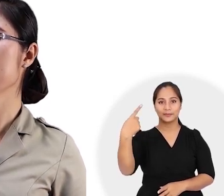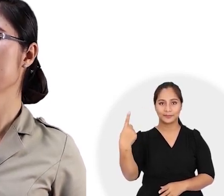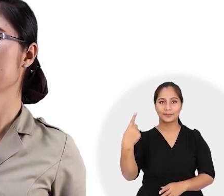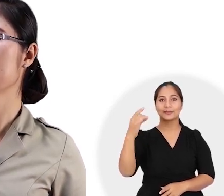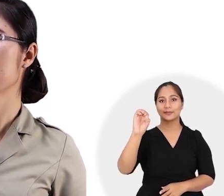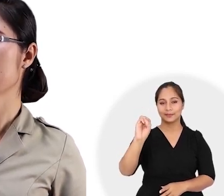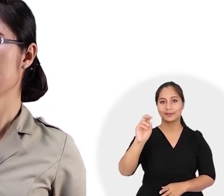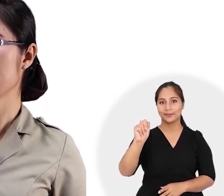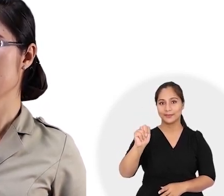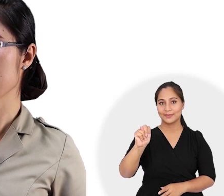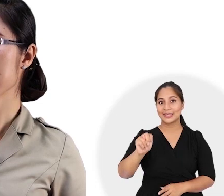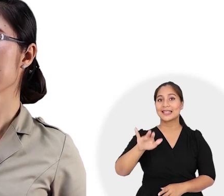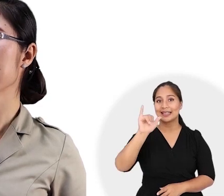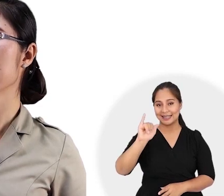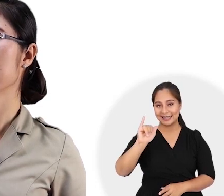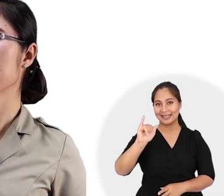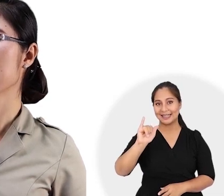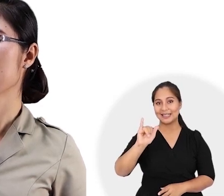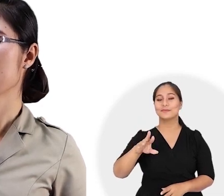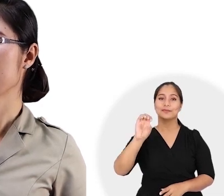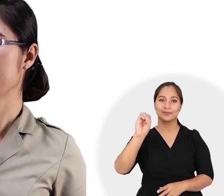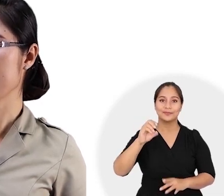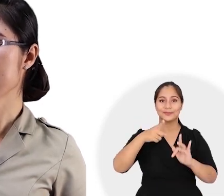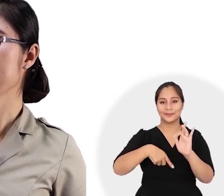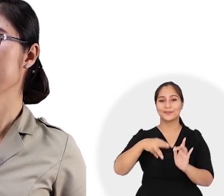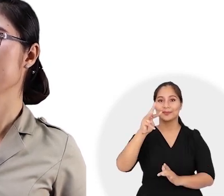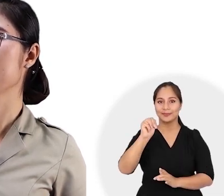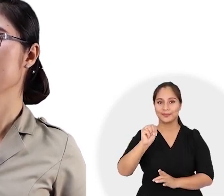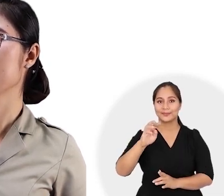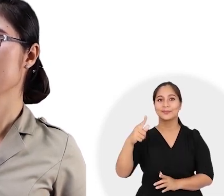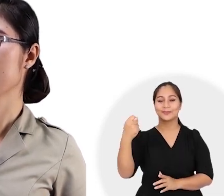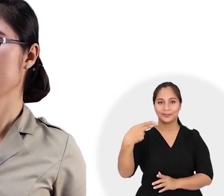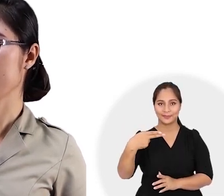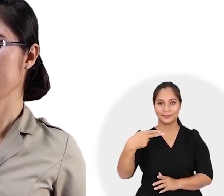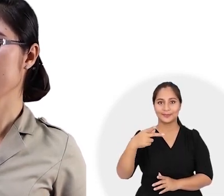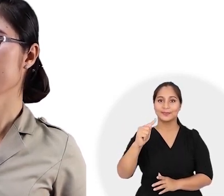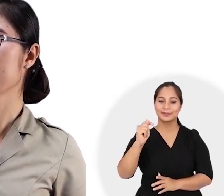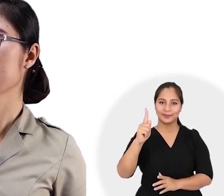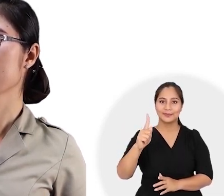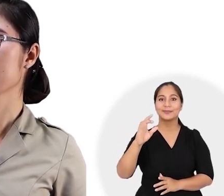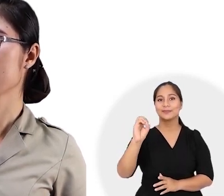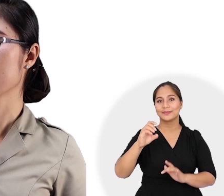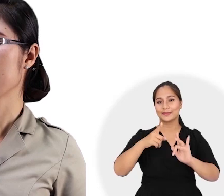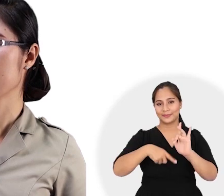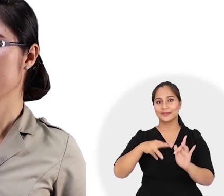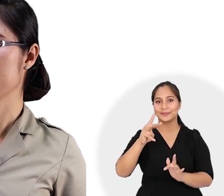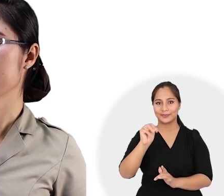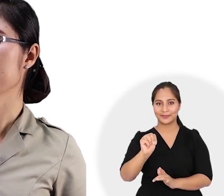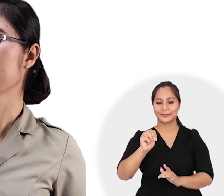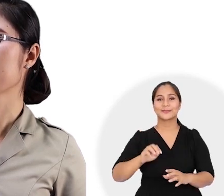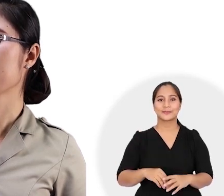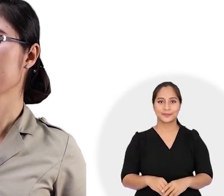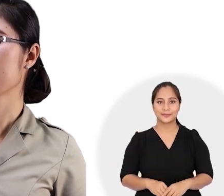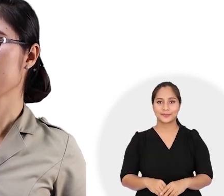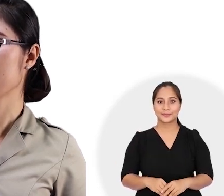มยิมทิมอิกจิ